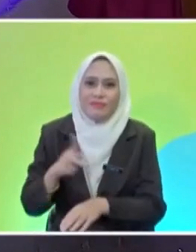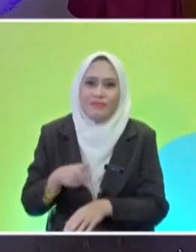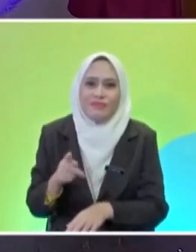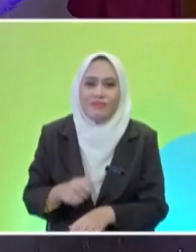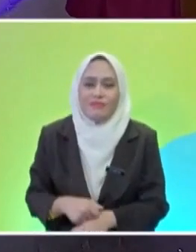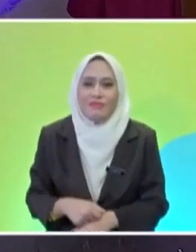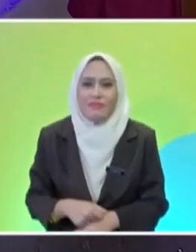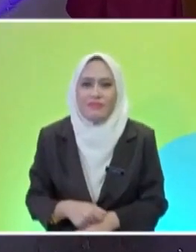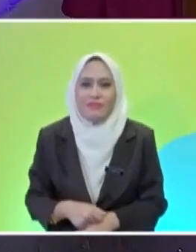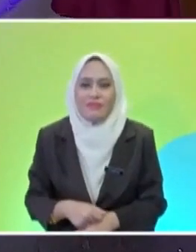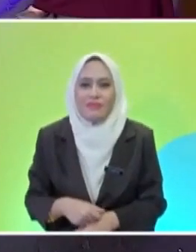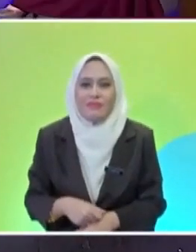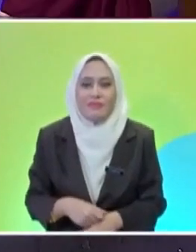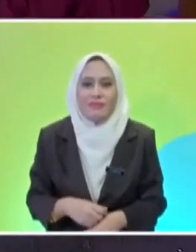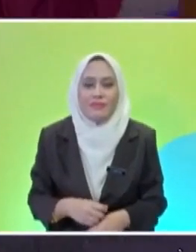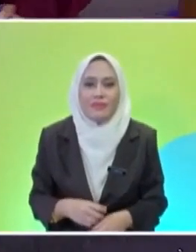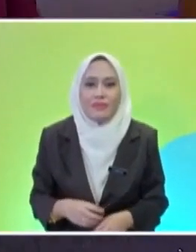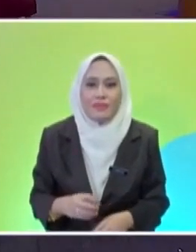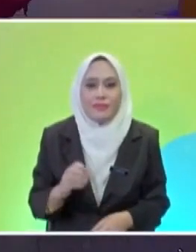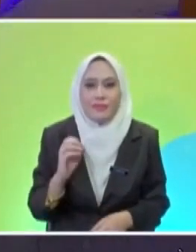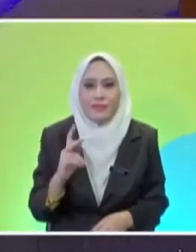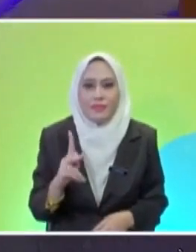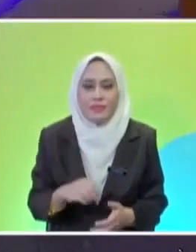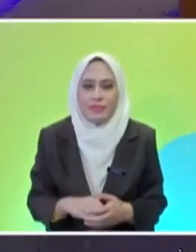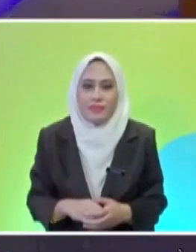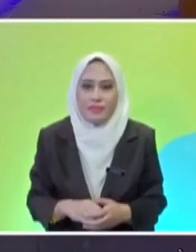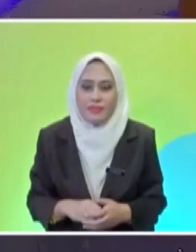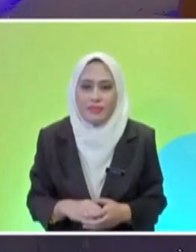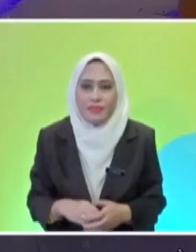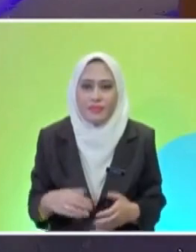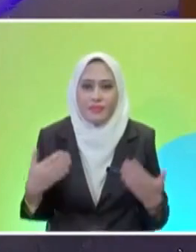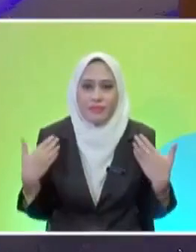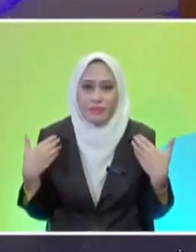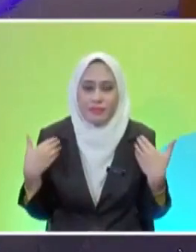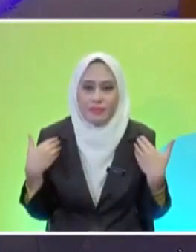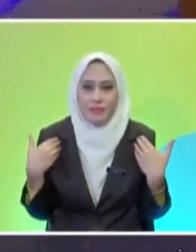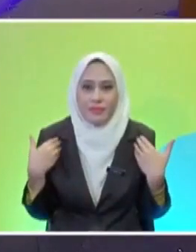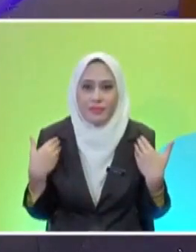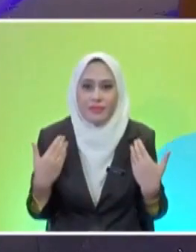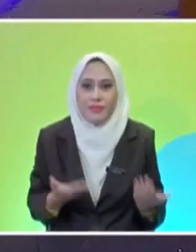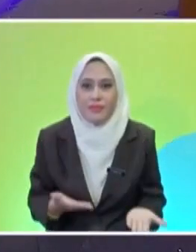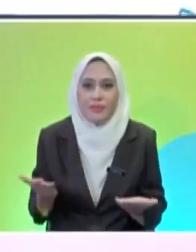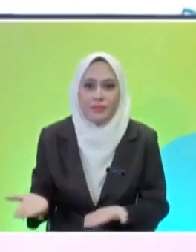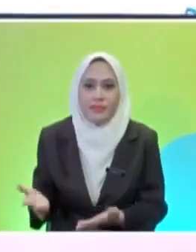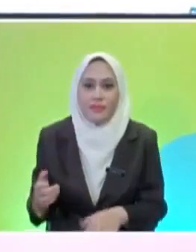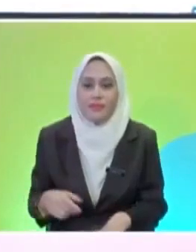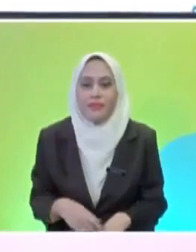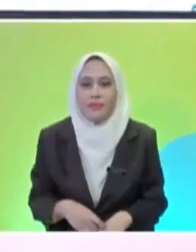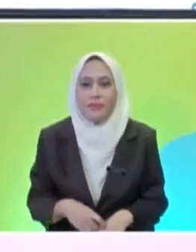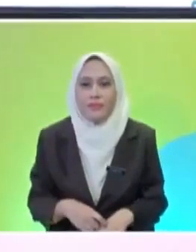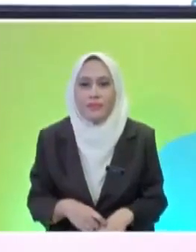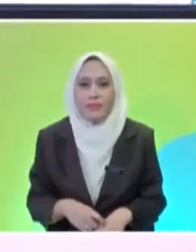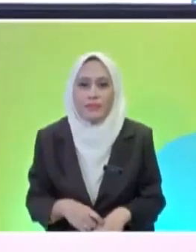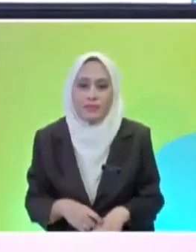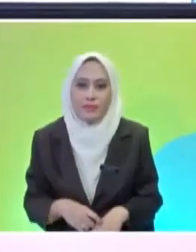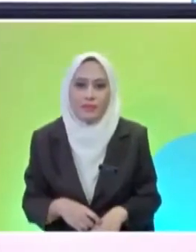perkusi loceng. Okey semua. Dekat depan Hanif pun ada alat perkusi loceng. Ni namanya alat